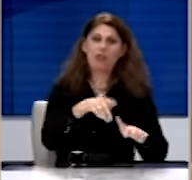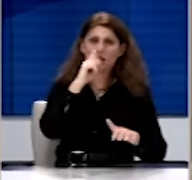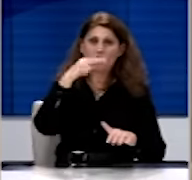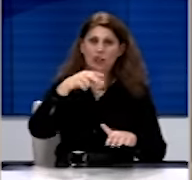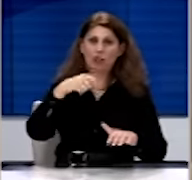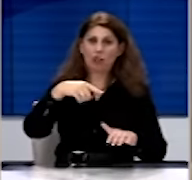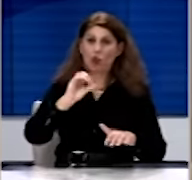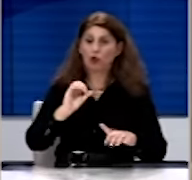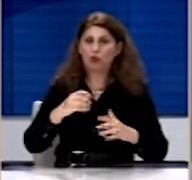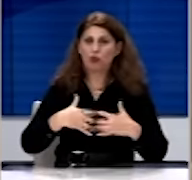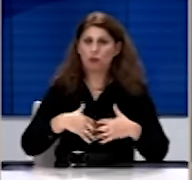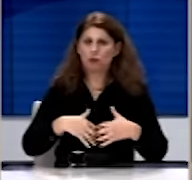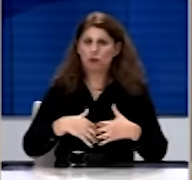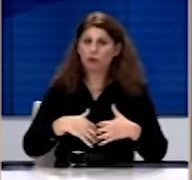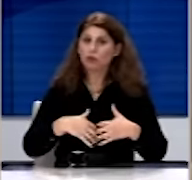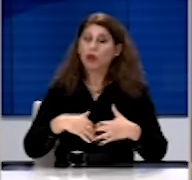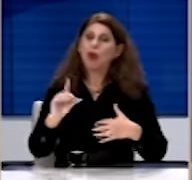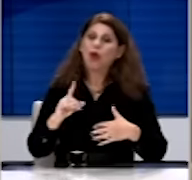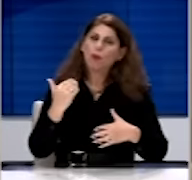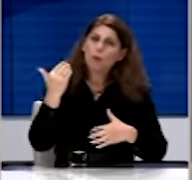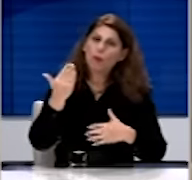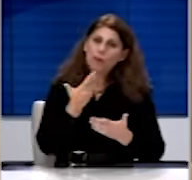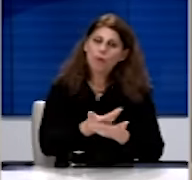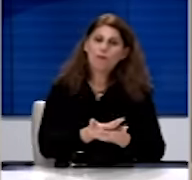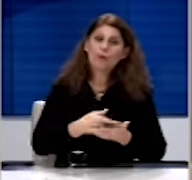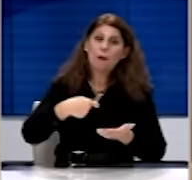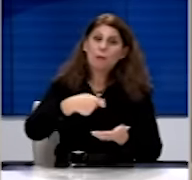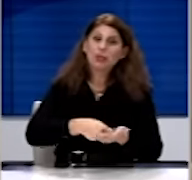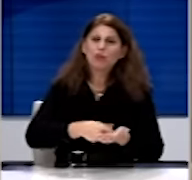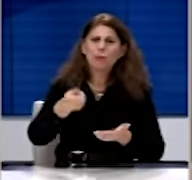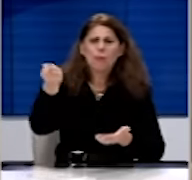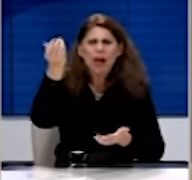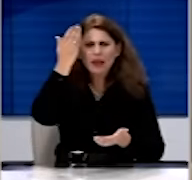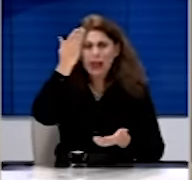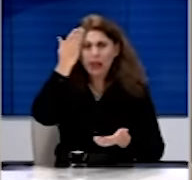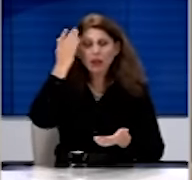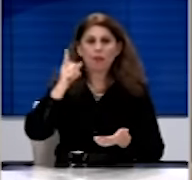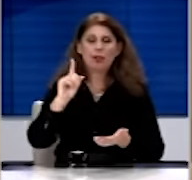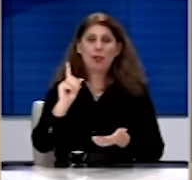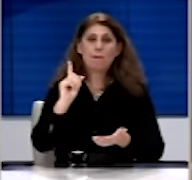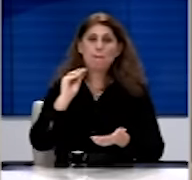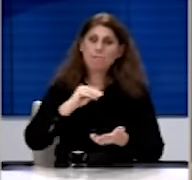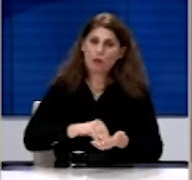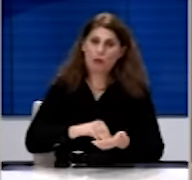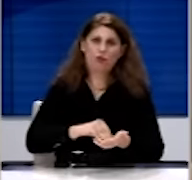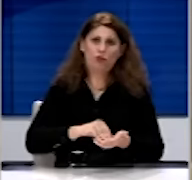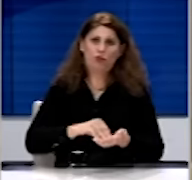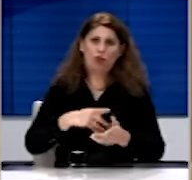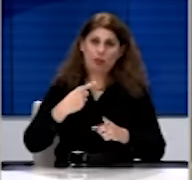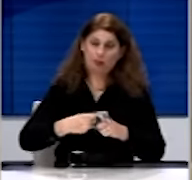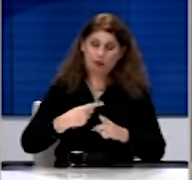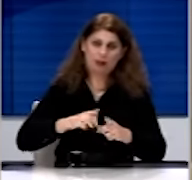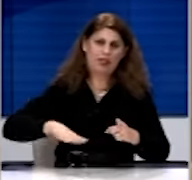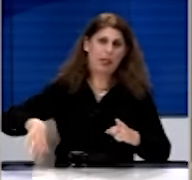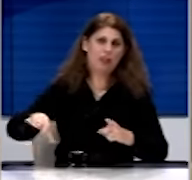νατοϊκούς εξοπλισμούς, τους οποίους θα κληθεί να πληρώσει πανάκριβα για μια ακόμη φορά ο ελληνικός